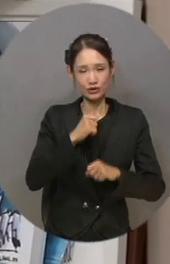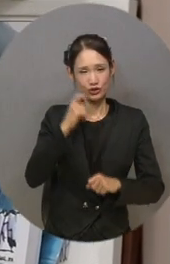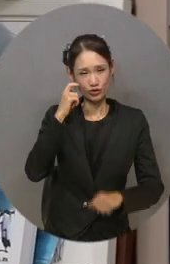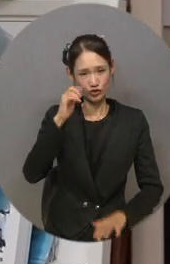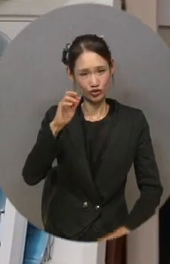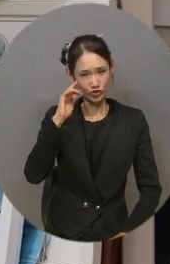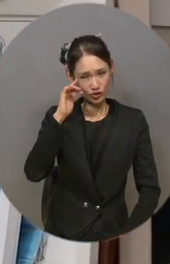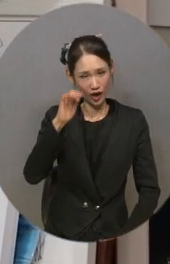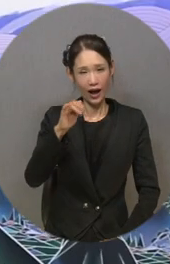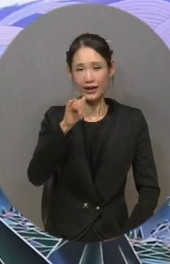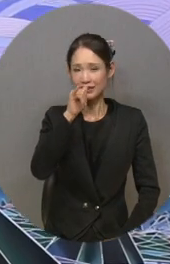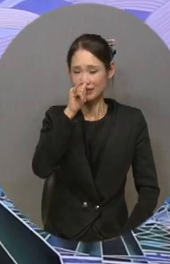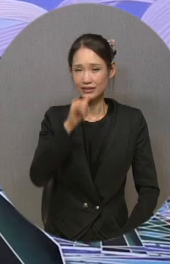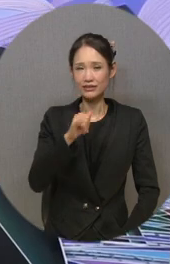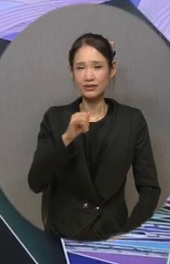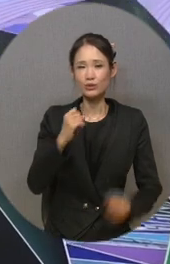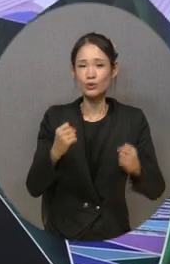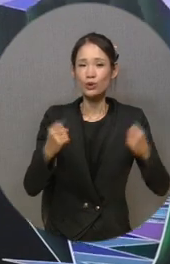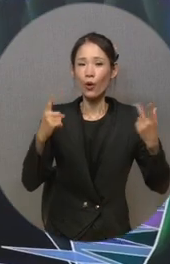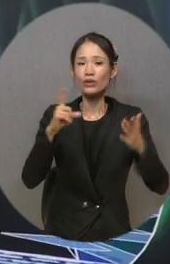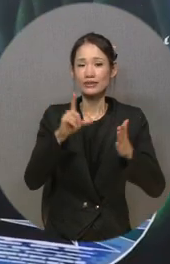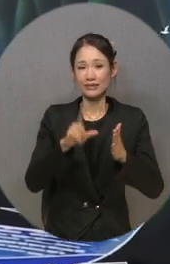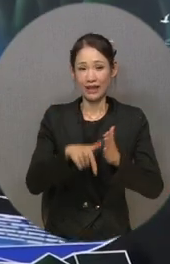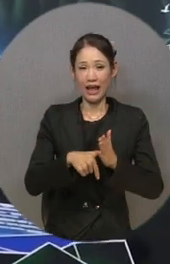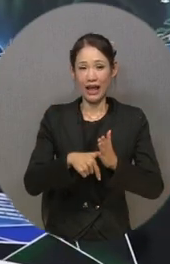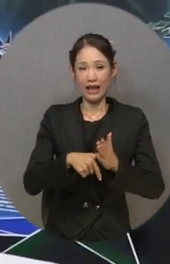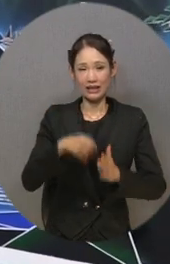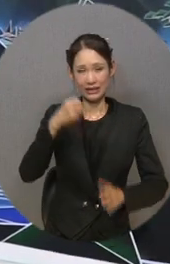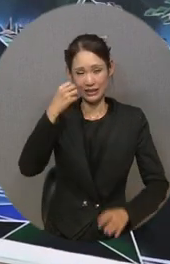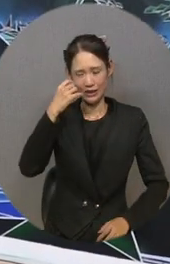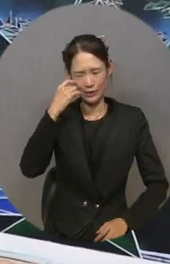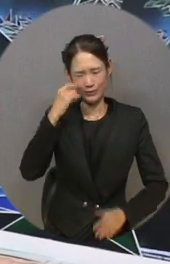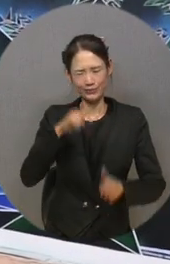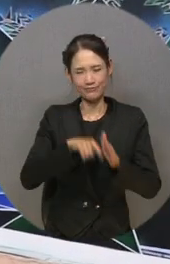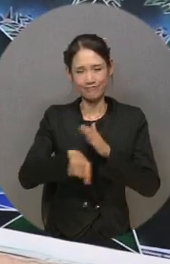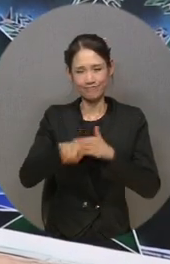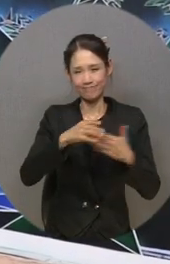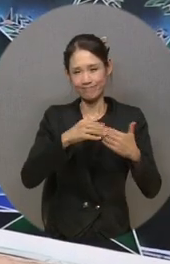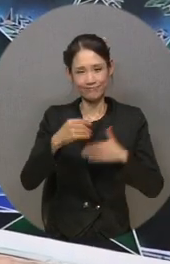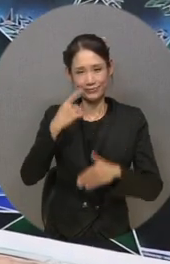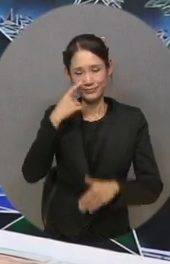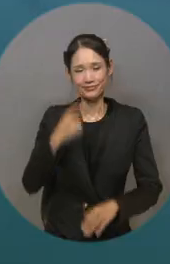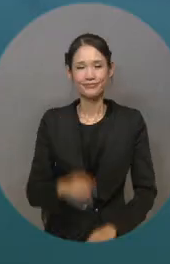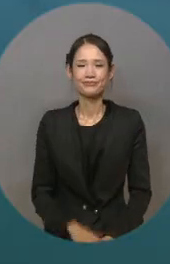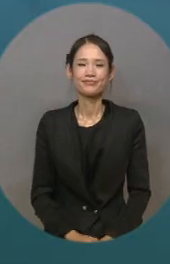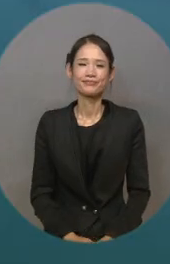추상화에 이르기까지 동시대에 미학적 관념을 선도했습니다 아름다운